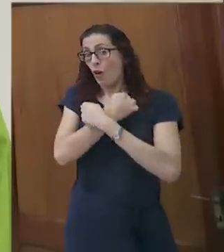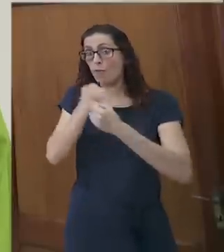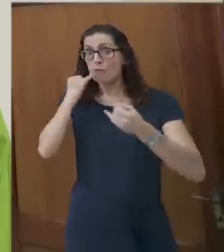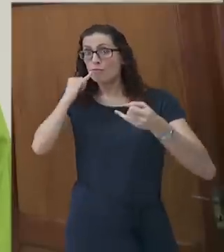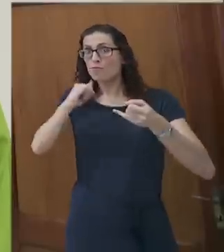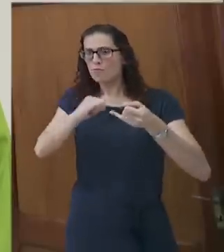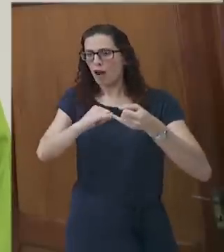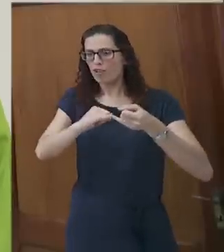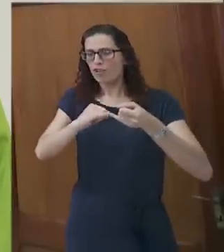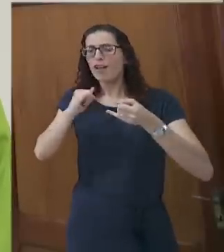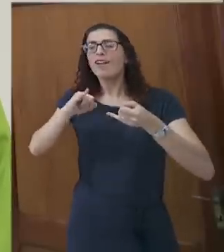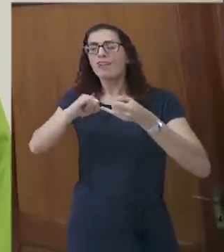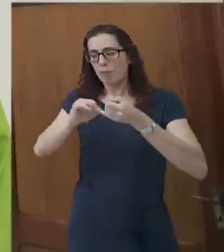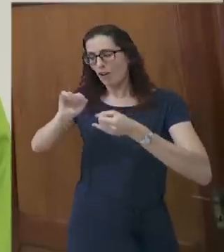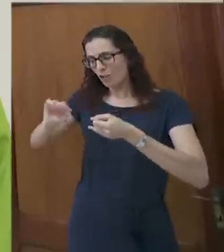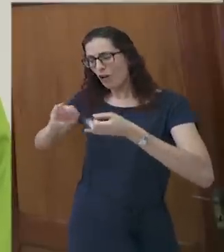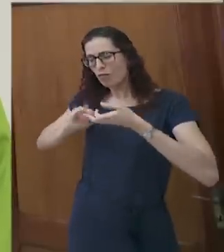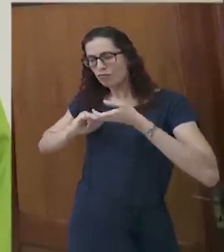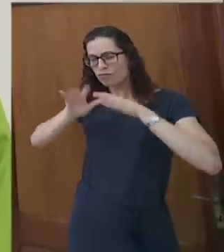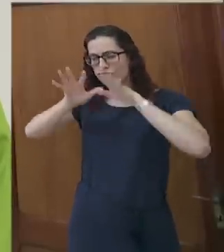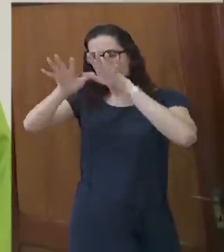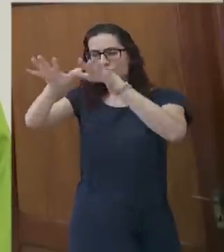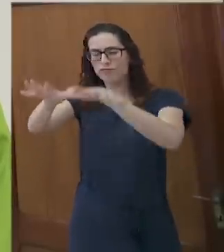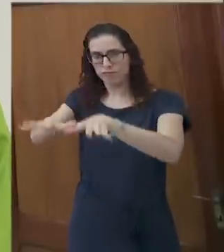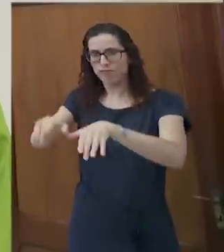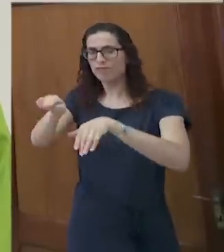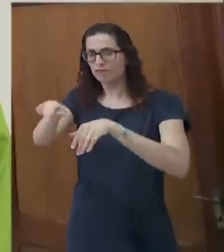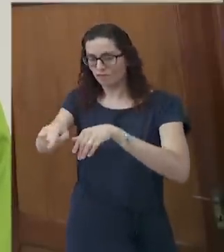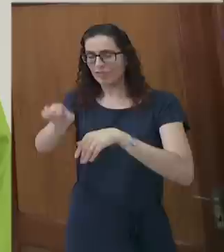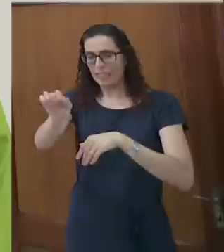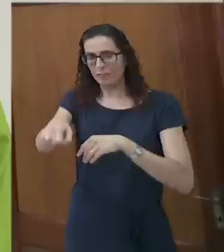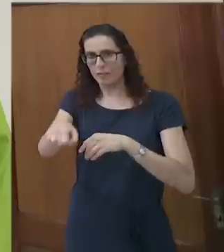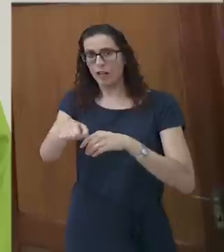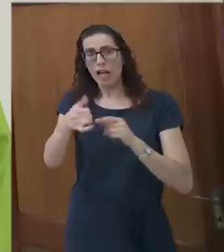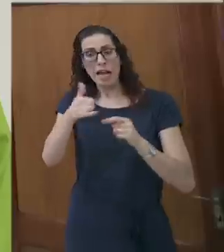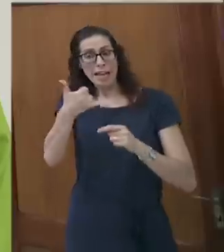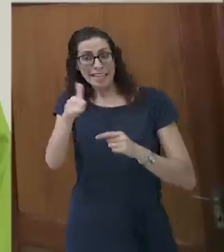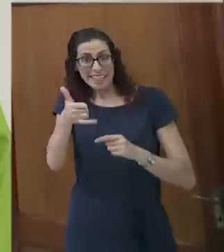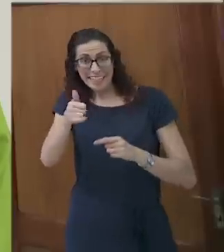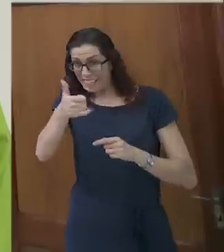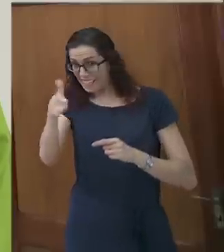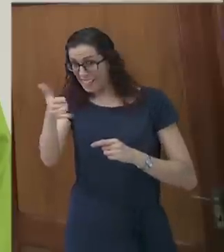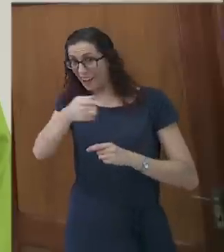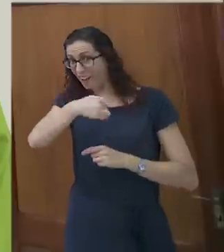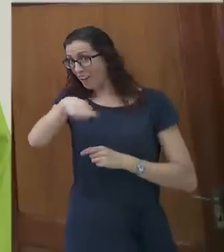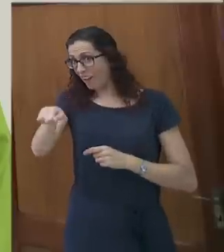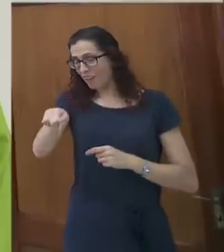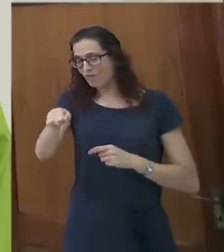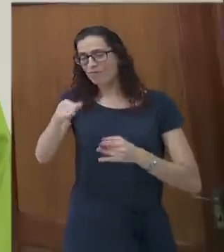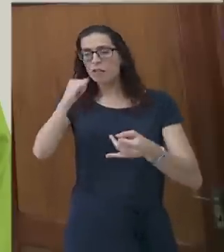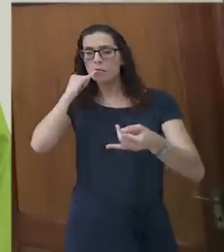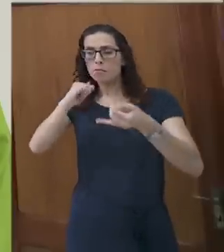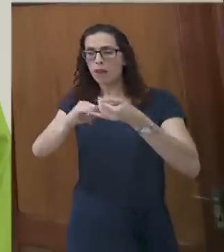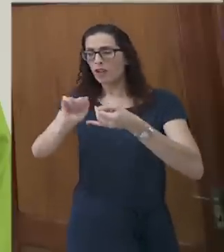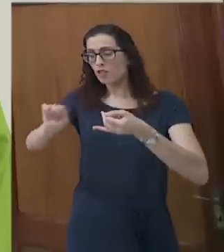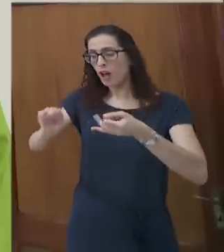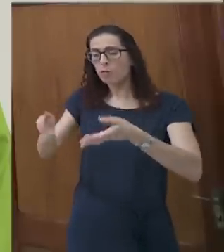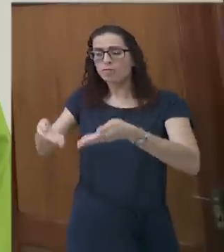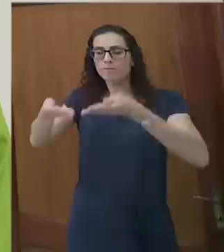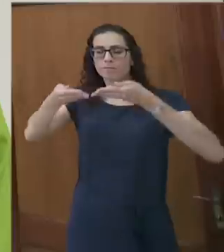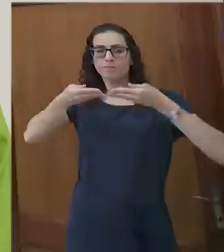jistrieħ is-slim tagħkom fuq. Jekk le, it-tislima tagħkom terġa' lura għandkom.